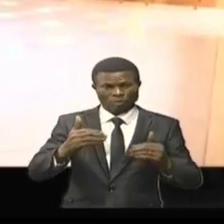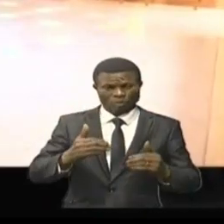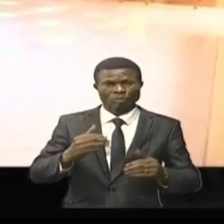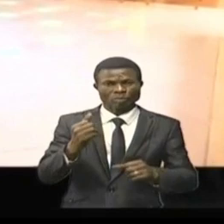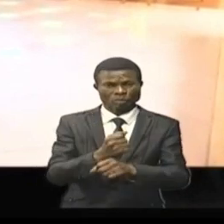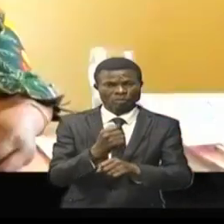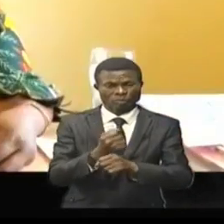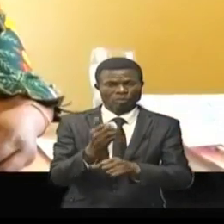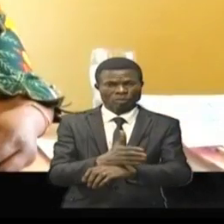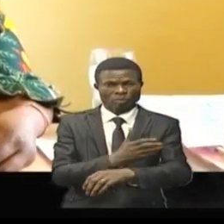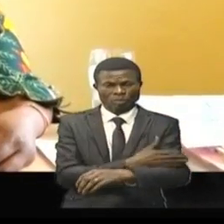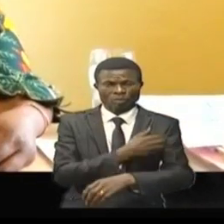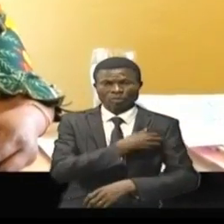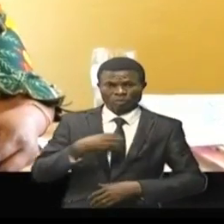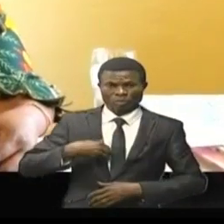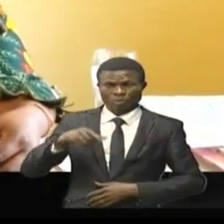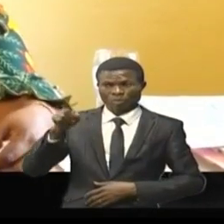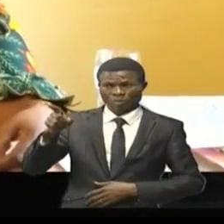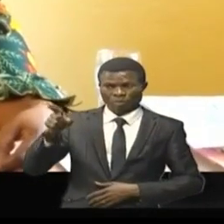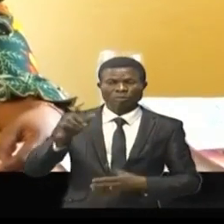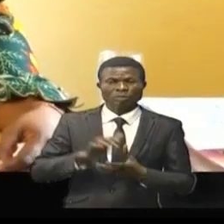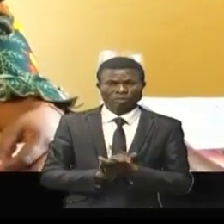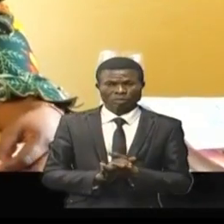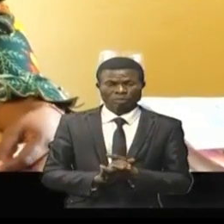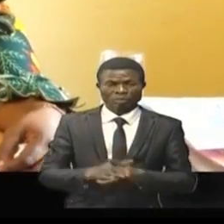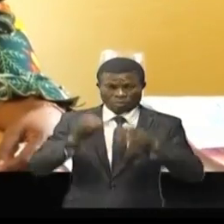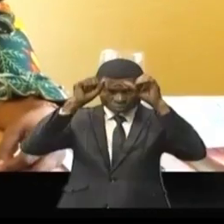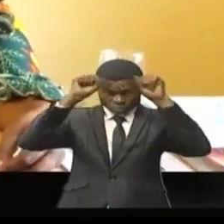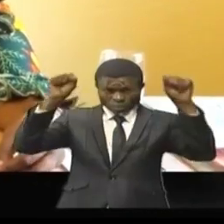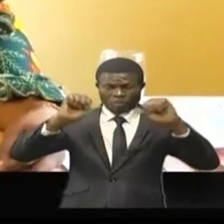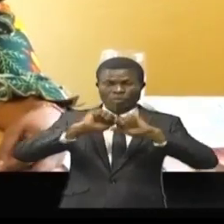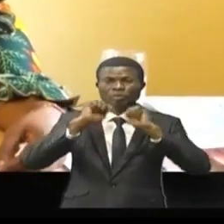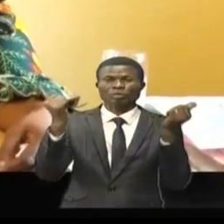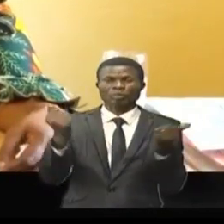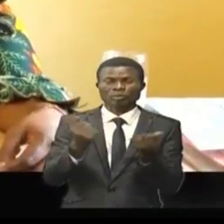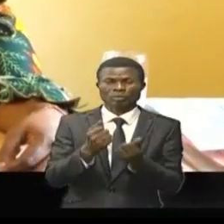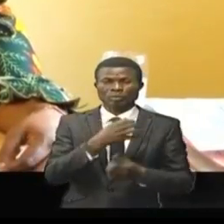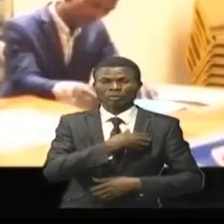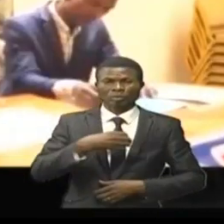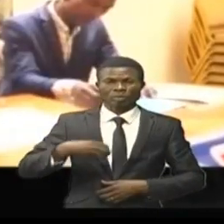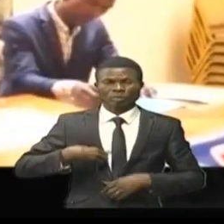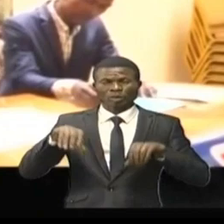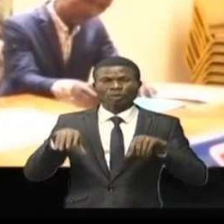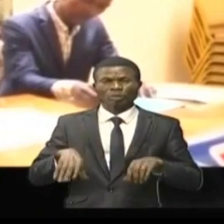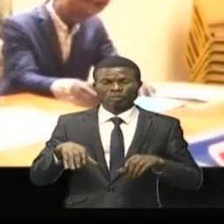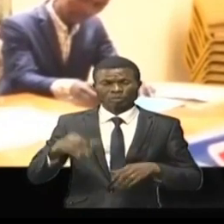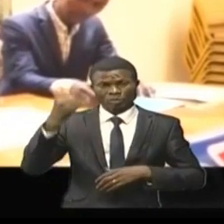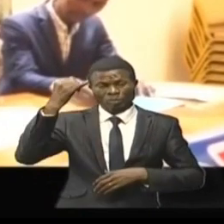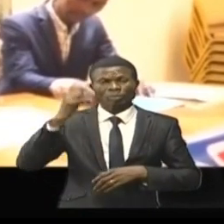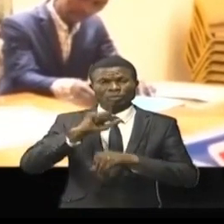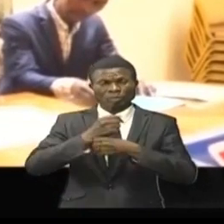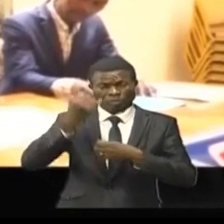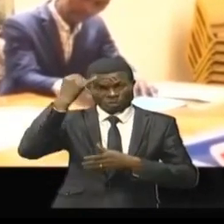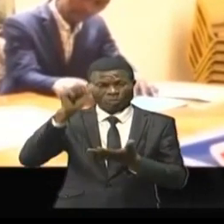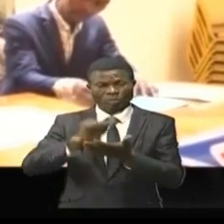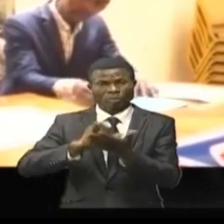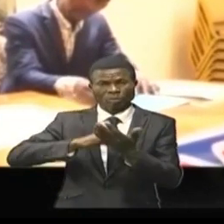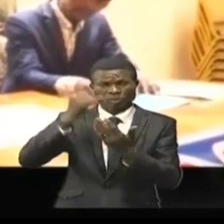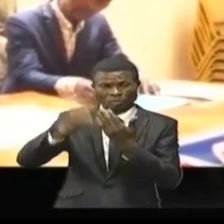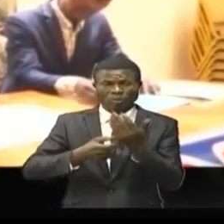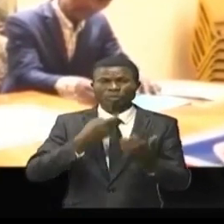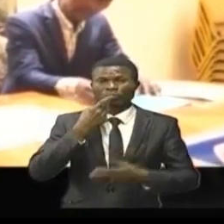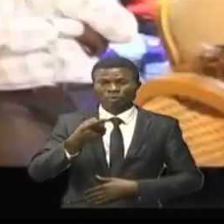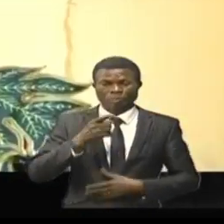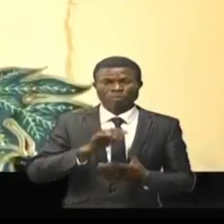chemin. Brigitte Kinkoufi Pidipio, présidente de l'association Moissy à Congo, initiatrice de ce projet, s'exprime. L'une